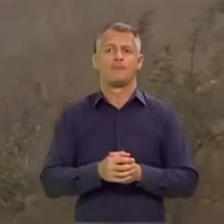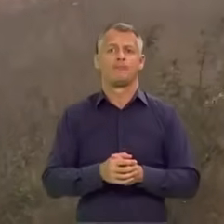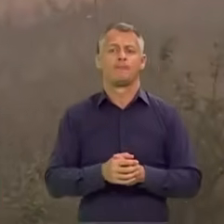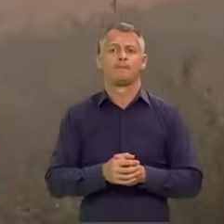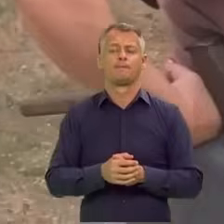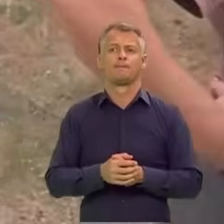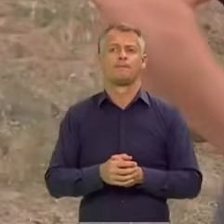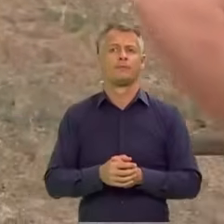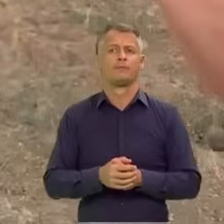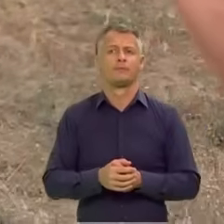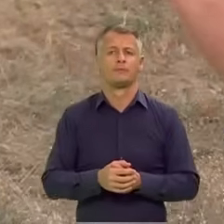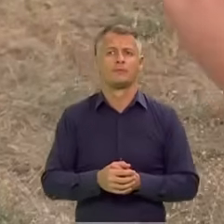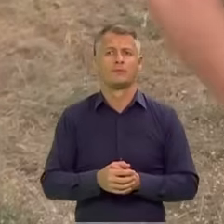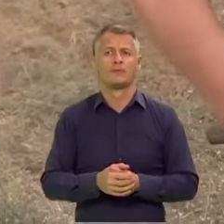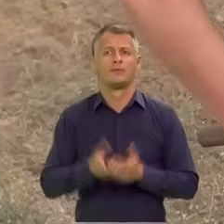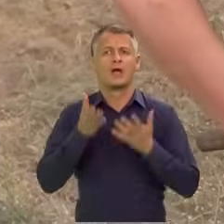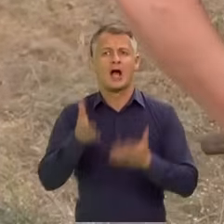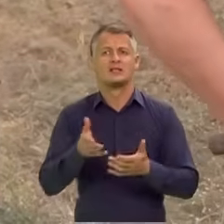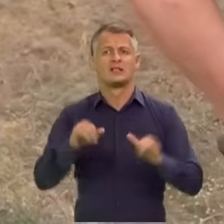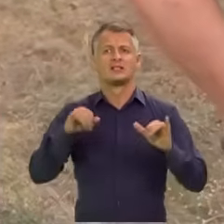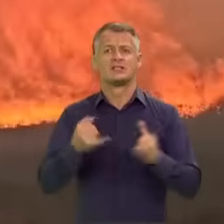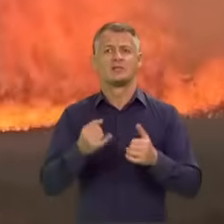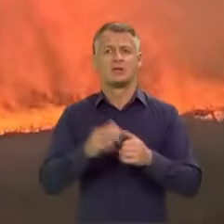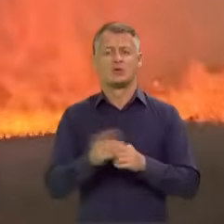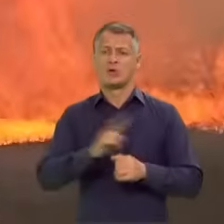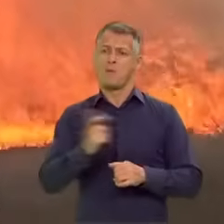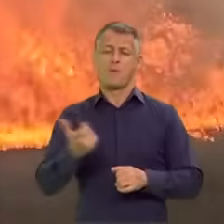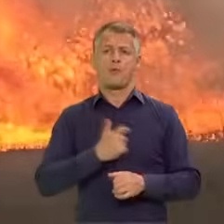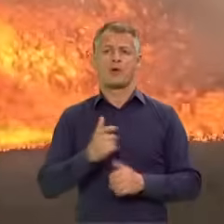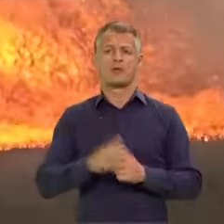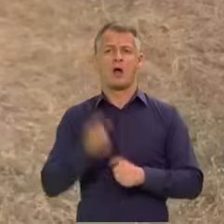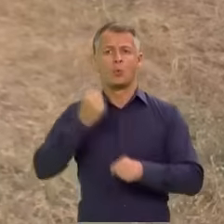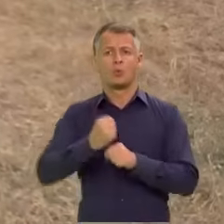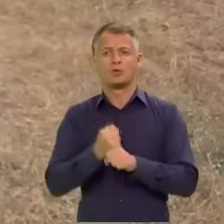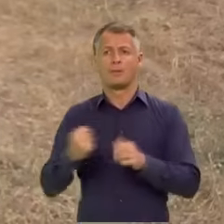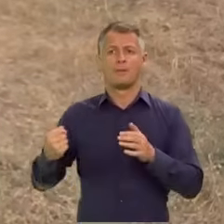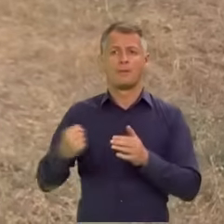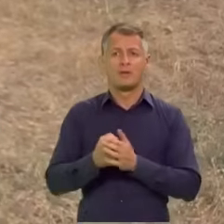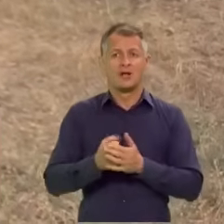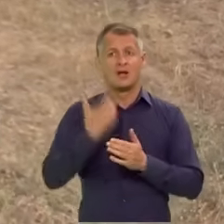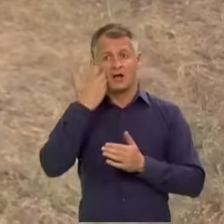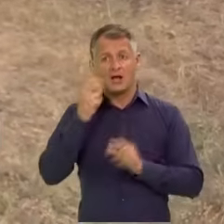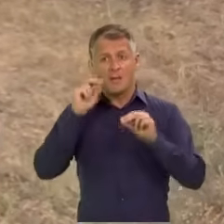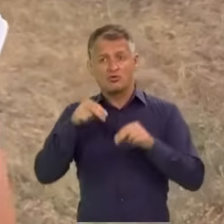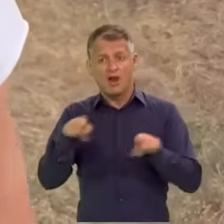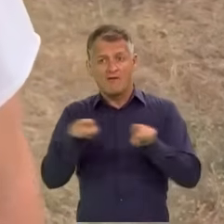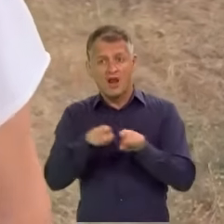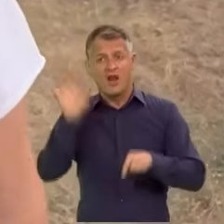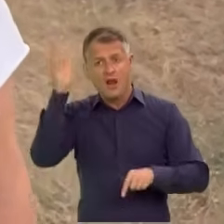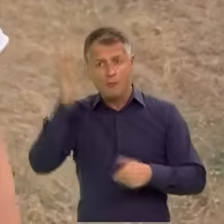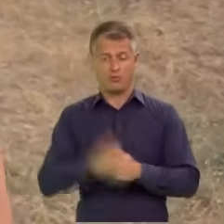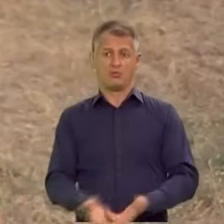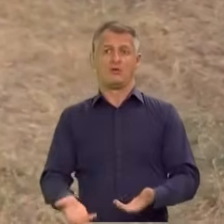E o vegetație doar. Asta este, nu se poate. Am muncit până când ne-a găsit nebuniile, bani dați la